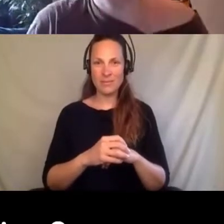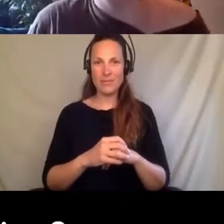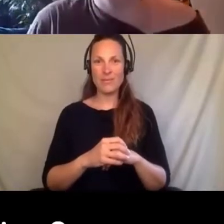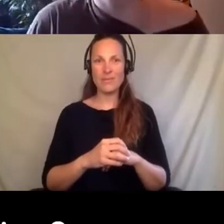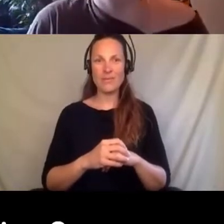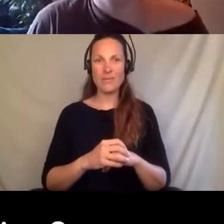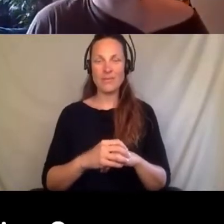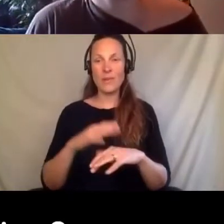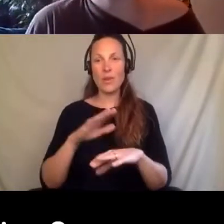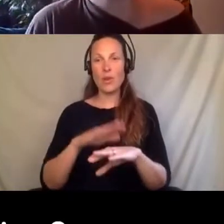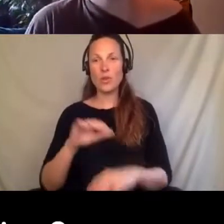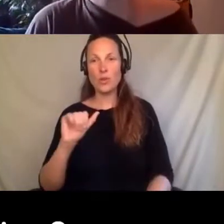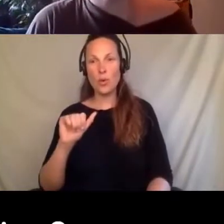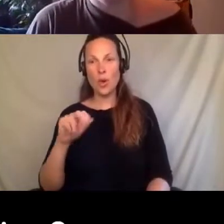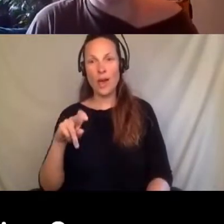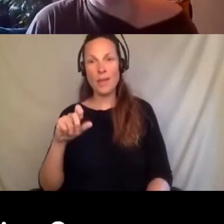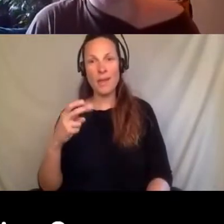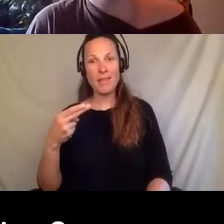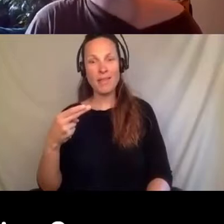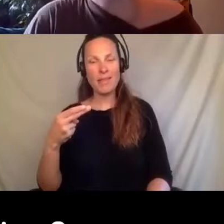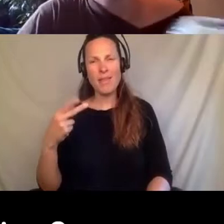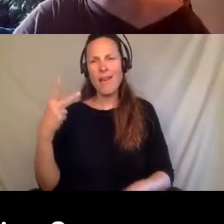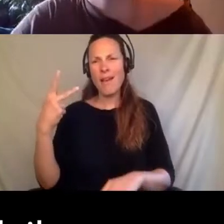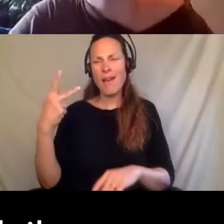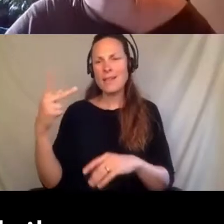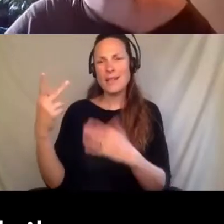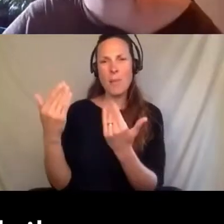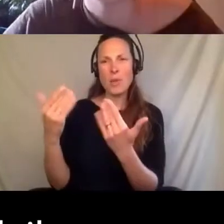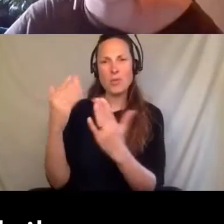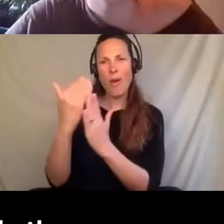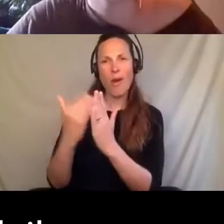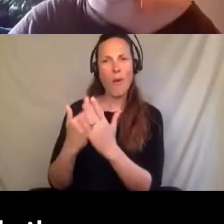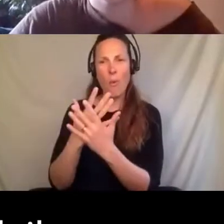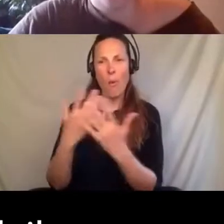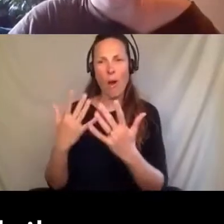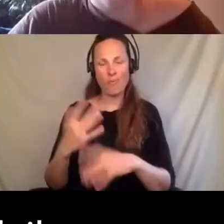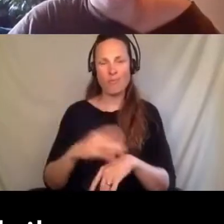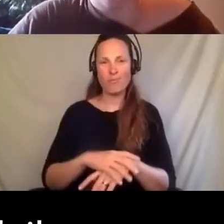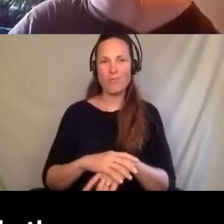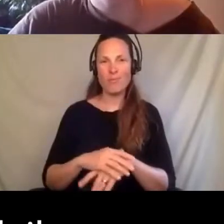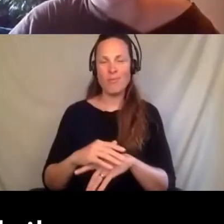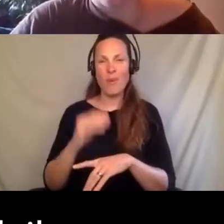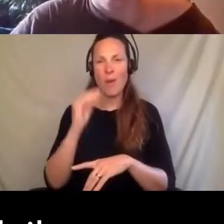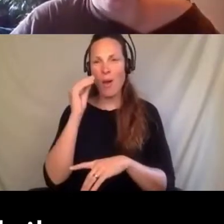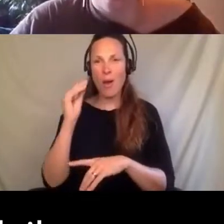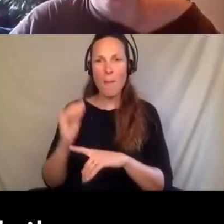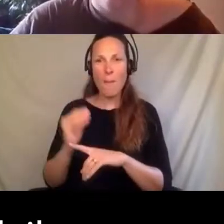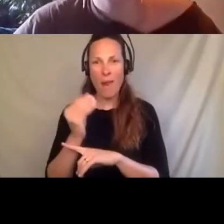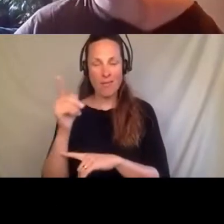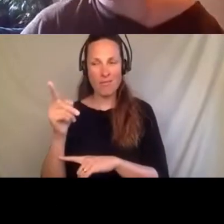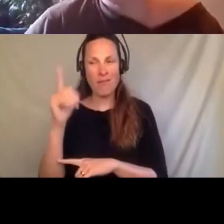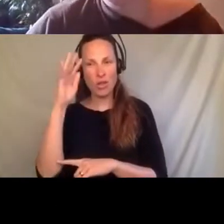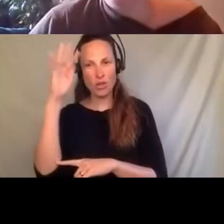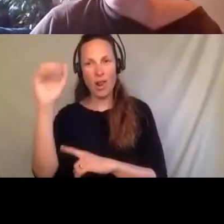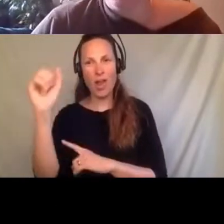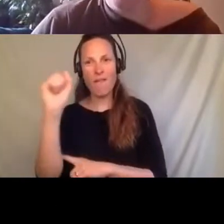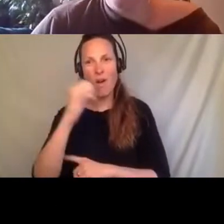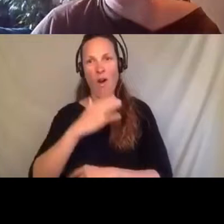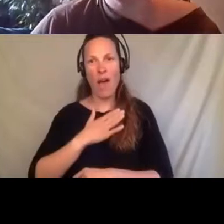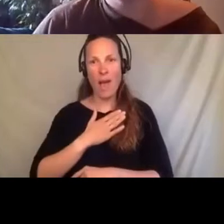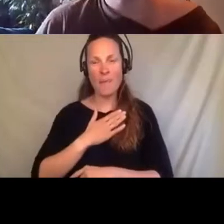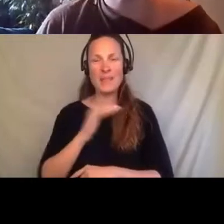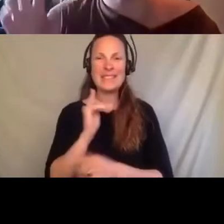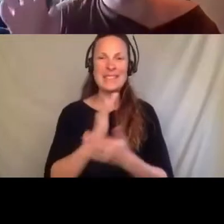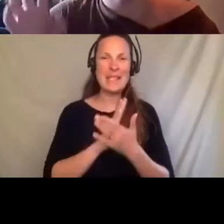Alors, pour l'aneth, quels sont ses besoins? Eh bien, c'est une plante qui aime le soleil. Elle va tolérer la